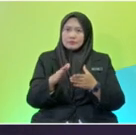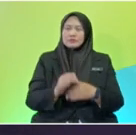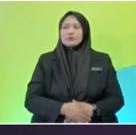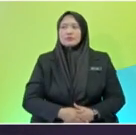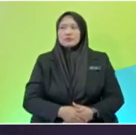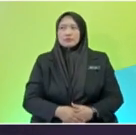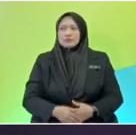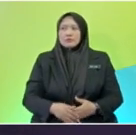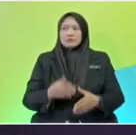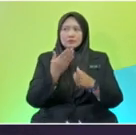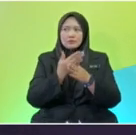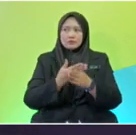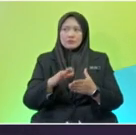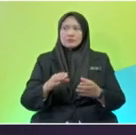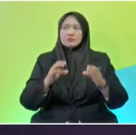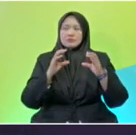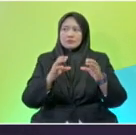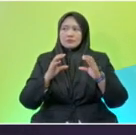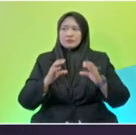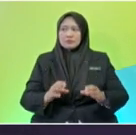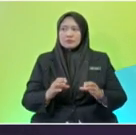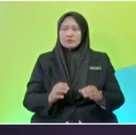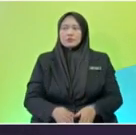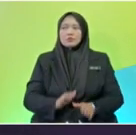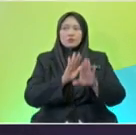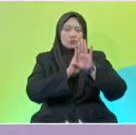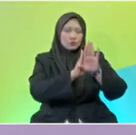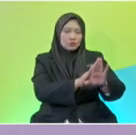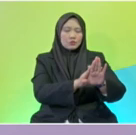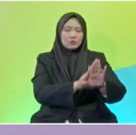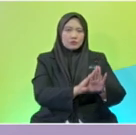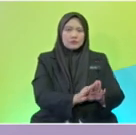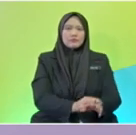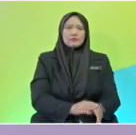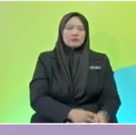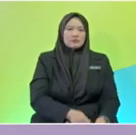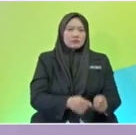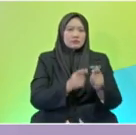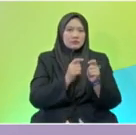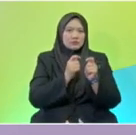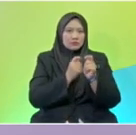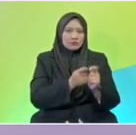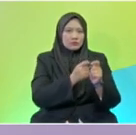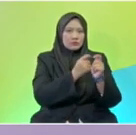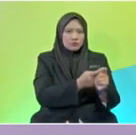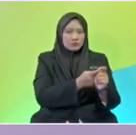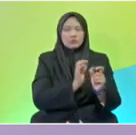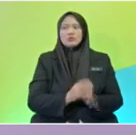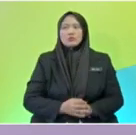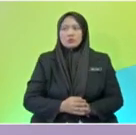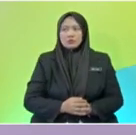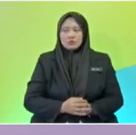secara tolak berturut-turut tadi kita akan belajar yang baru ini